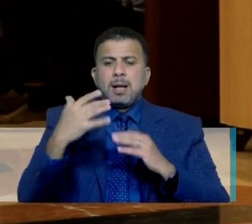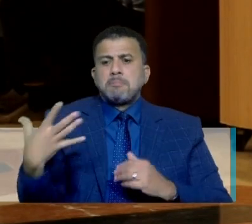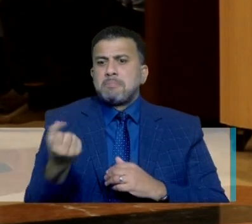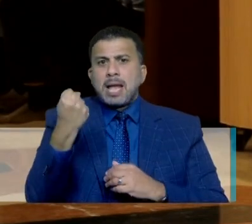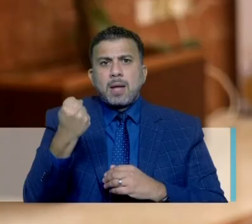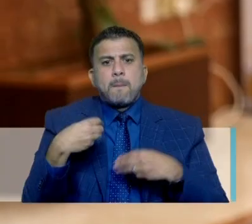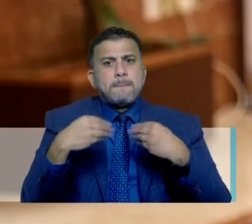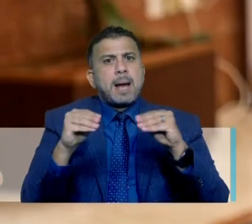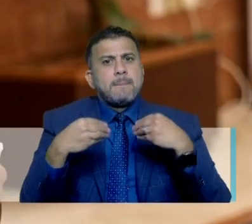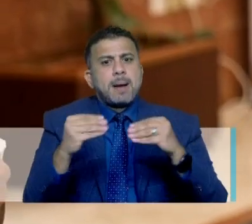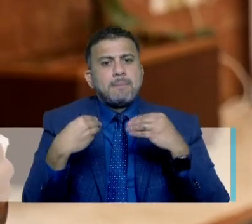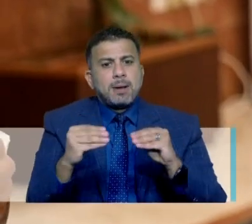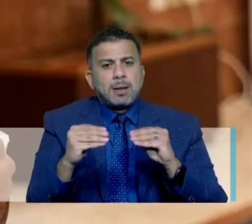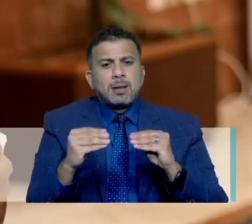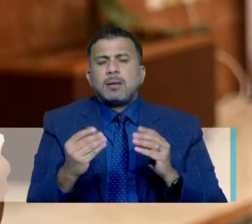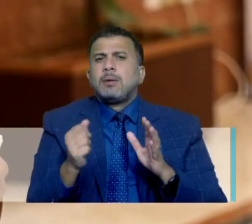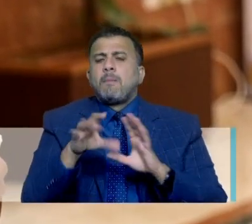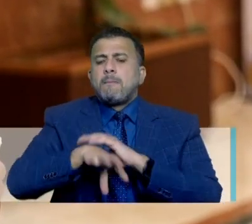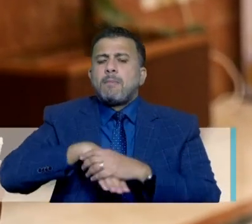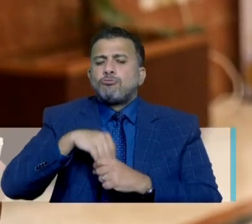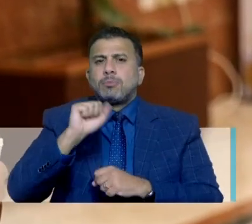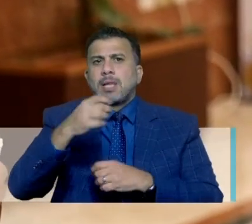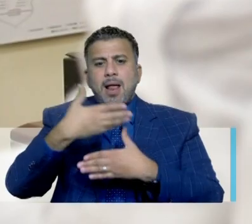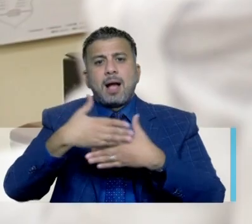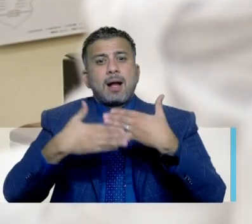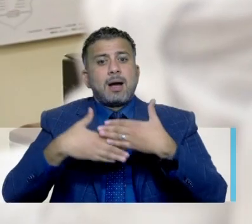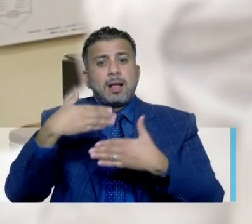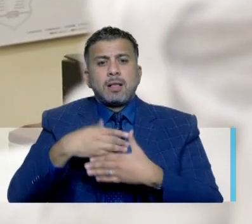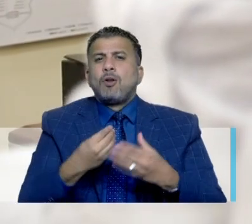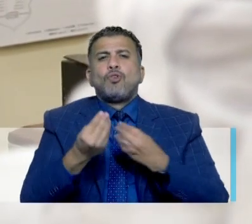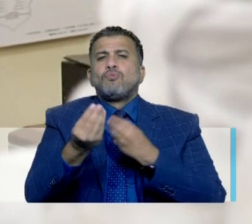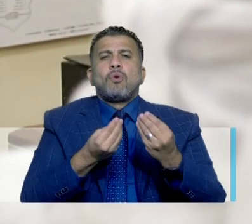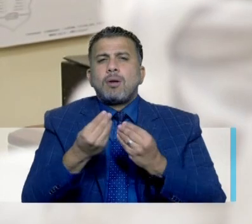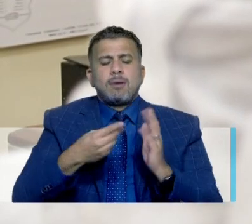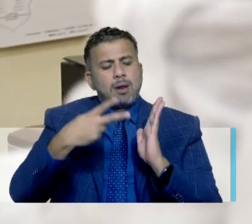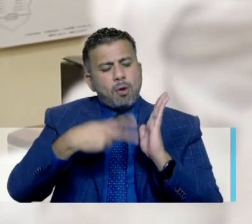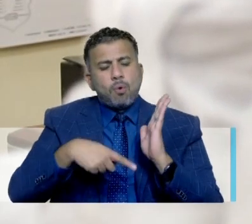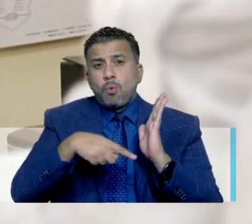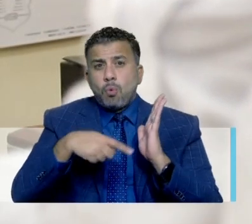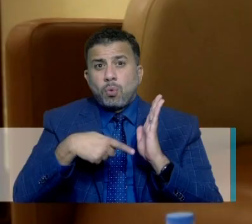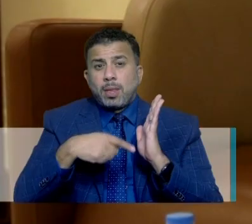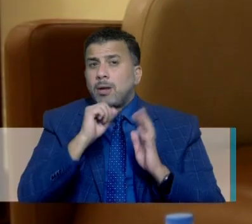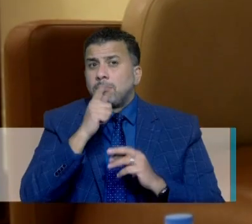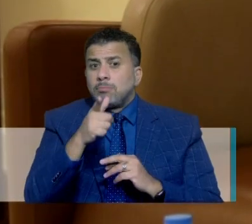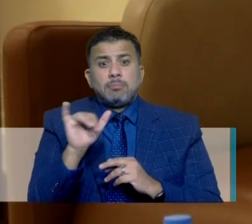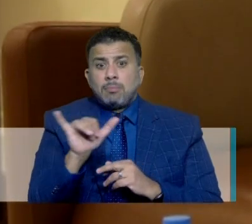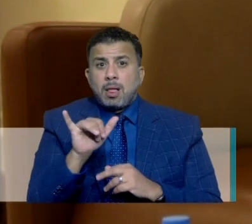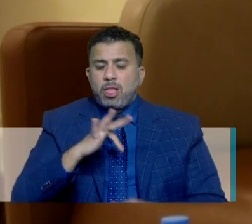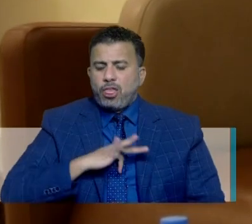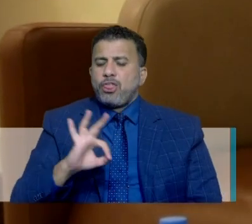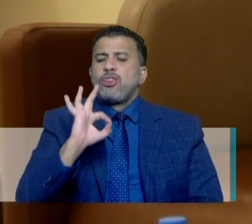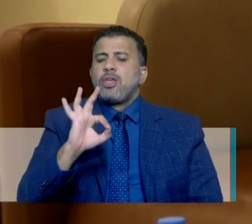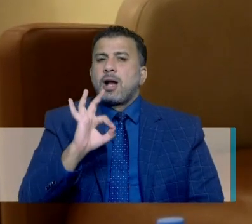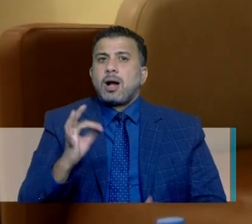الملكيه والبيع وفرز وحدات المشاريع العقاريه ومعاملات العقود المبدئيه مما يعكس ثقه